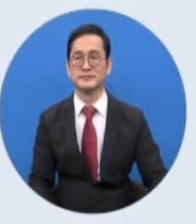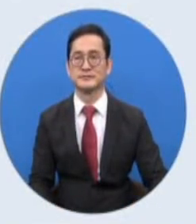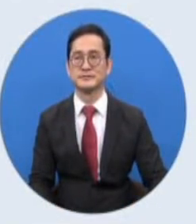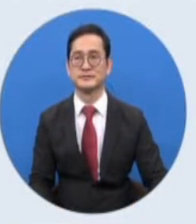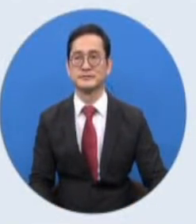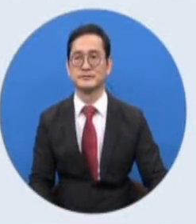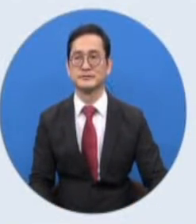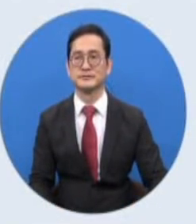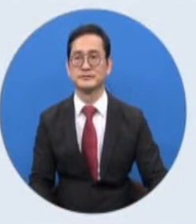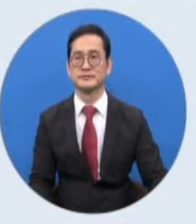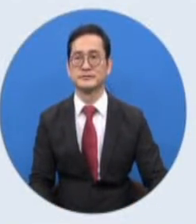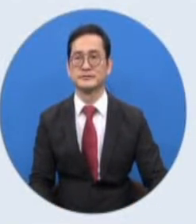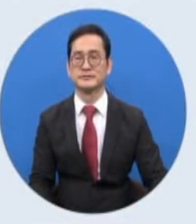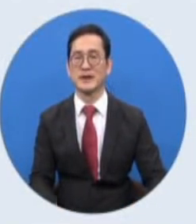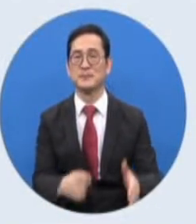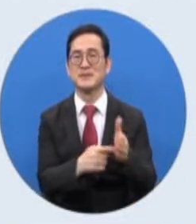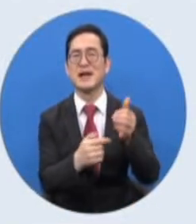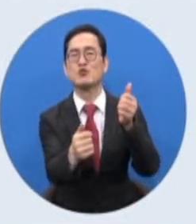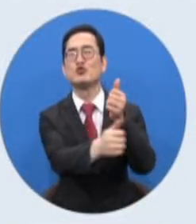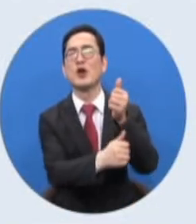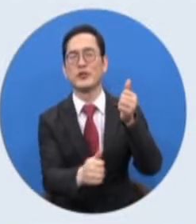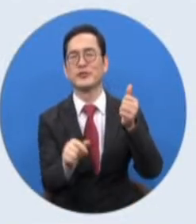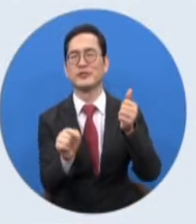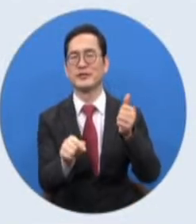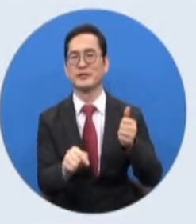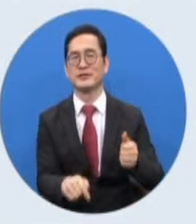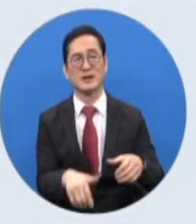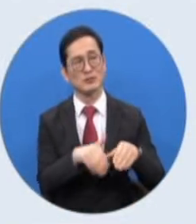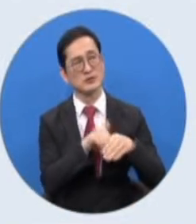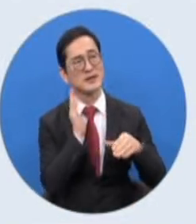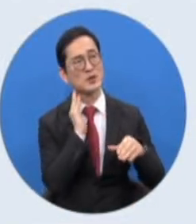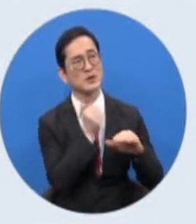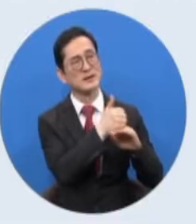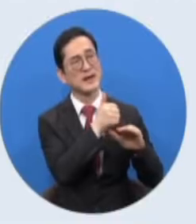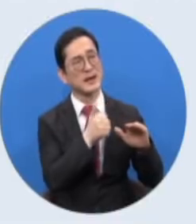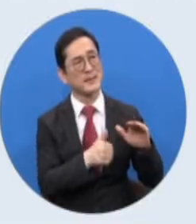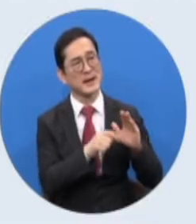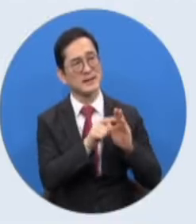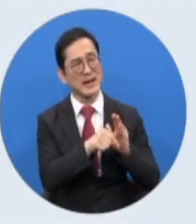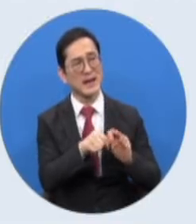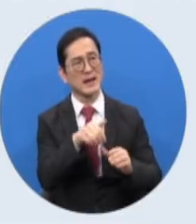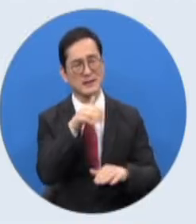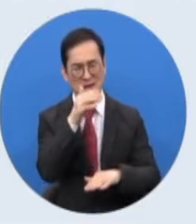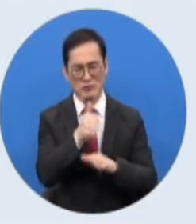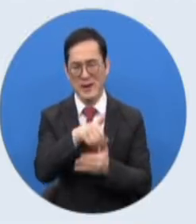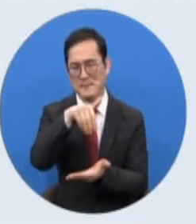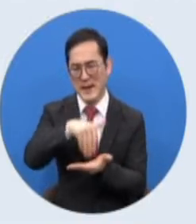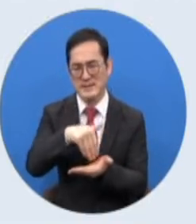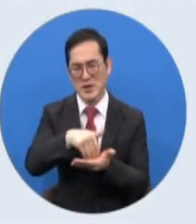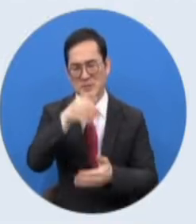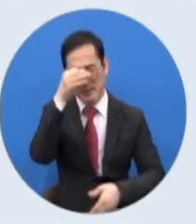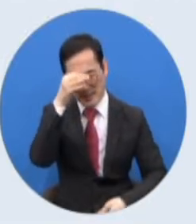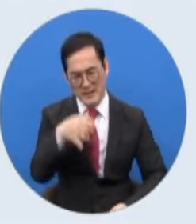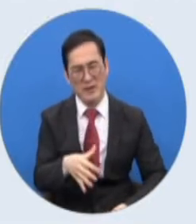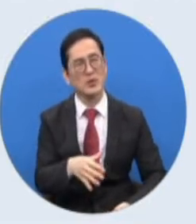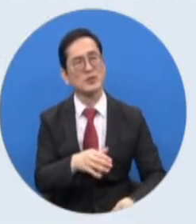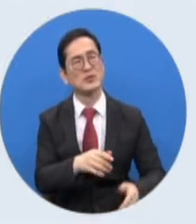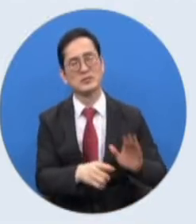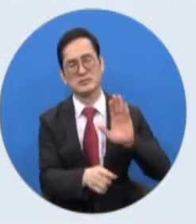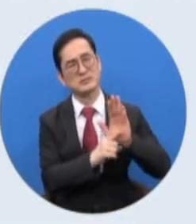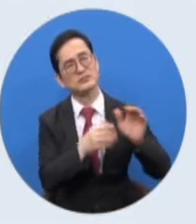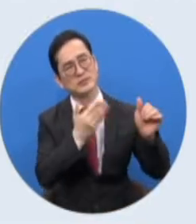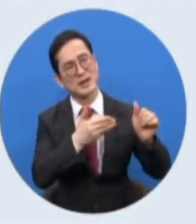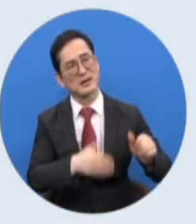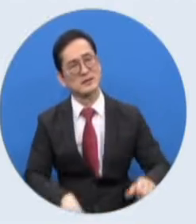채이배 민주당 비대위원이에요. 문 대통령 퇴임사에 반성문 남기고 떠나라. 나 잘했어요만 쓸 게 아니라